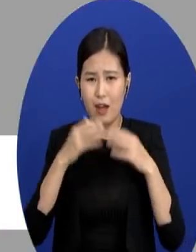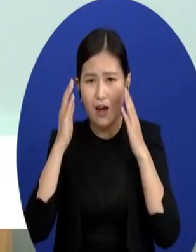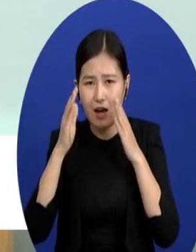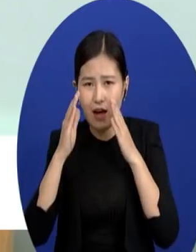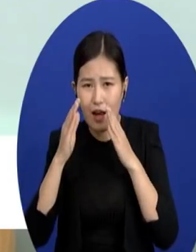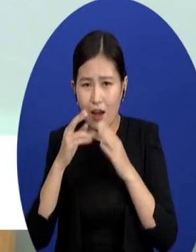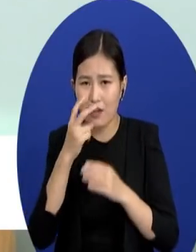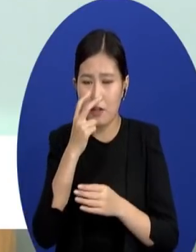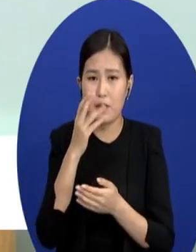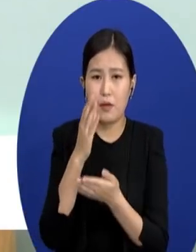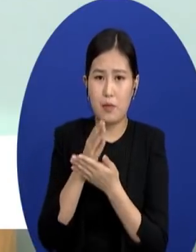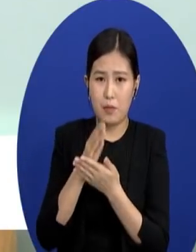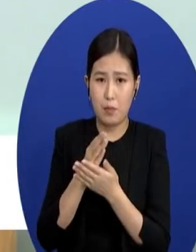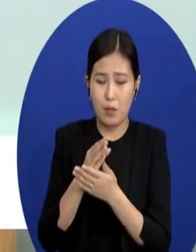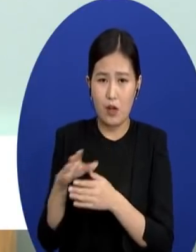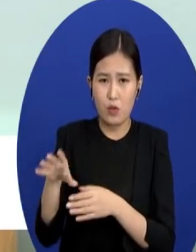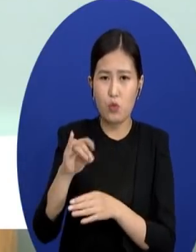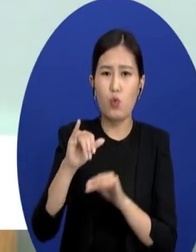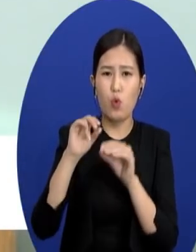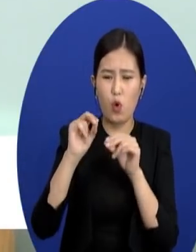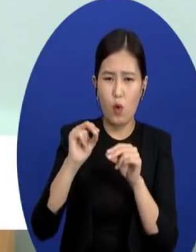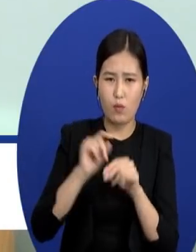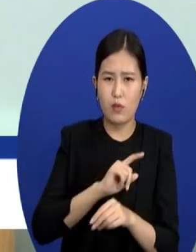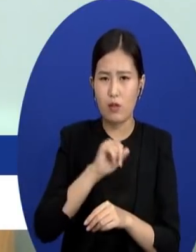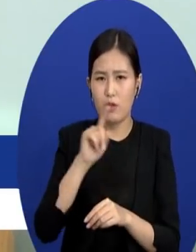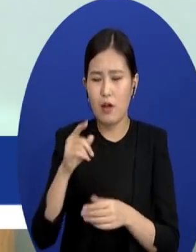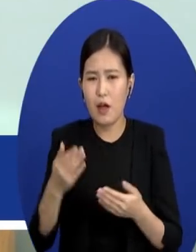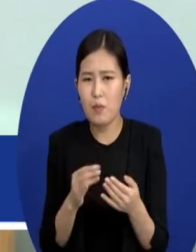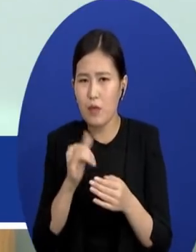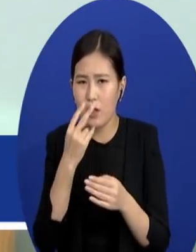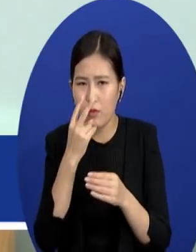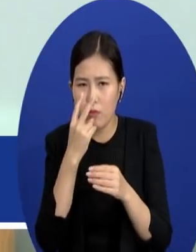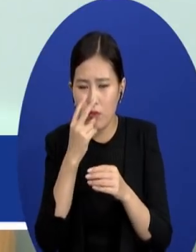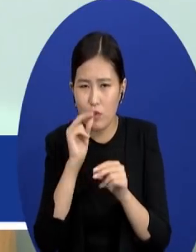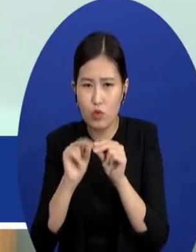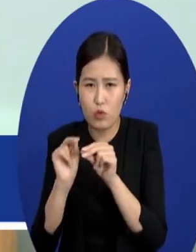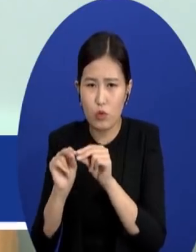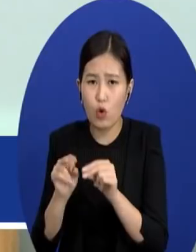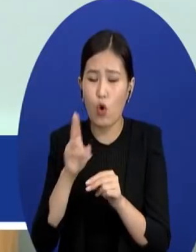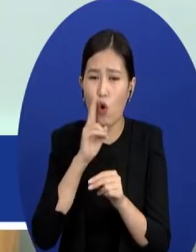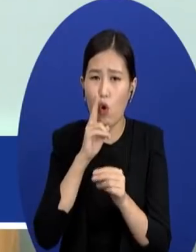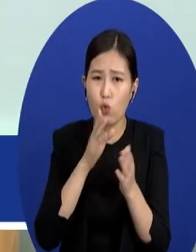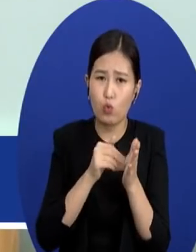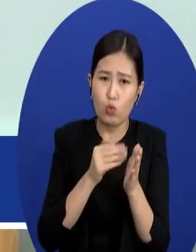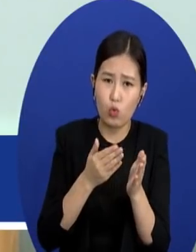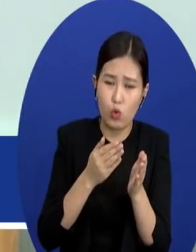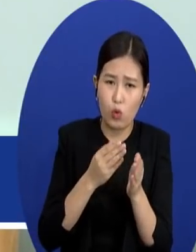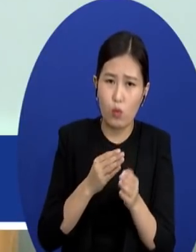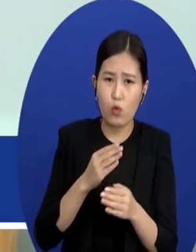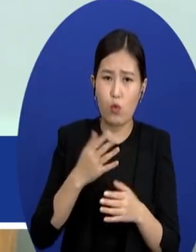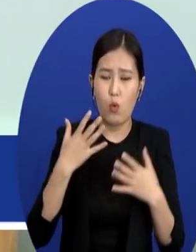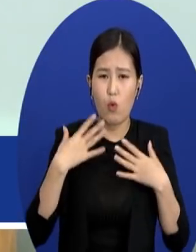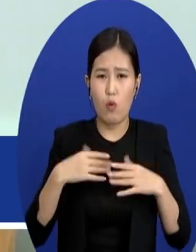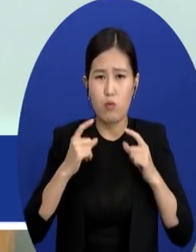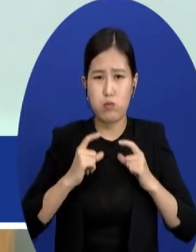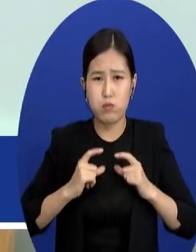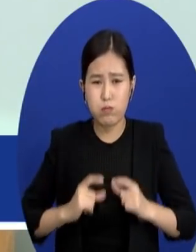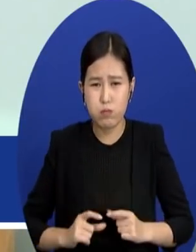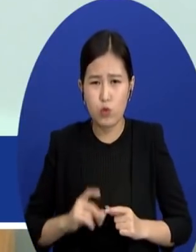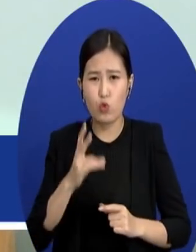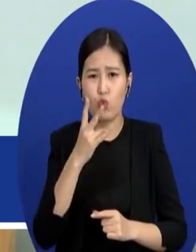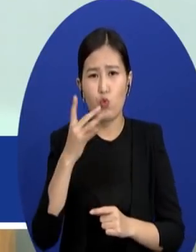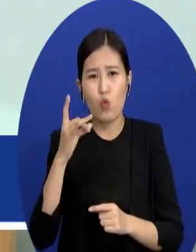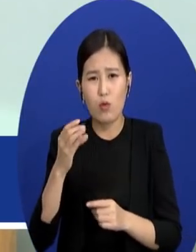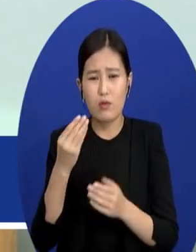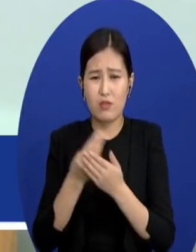явж байна. Очиж нөхцөл байдал дээр нь үнэлгээ хийх те хүүхдүүд хоол хүнсний төвлөлттэй байна уу хүнс тийжэл дулаан хувцас түлш гэл ингээд олон